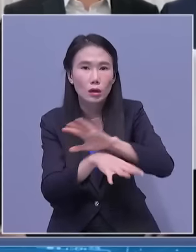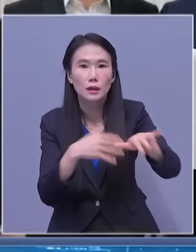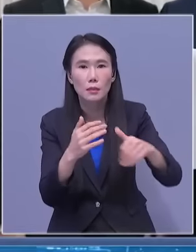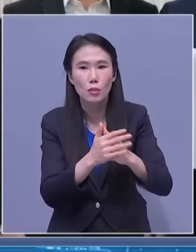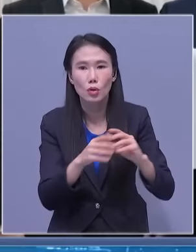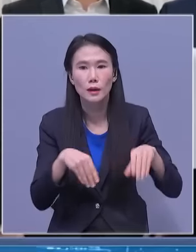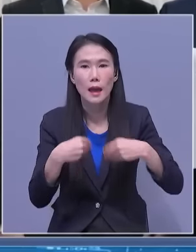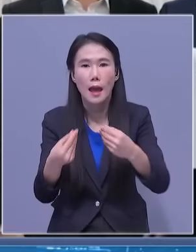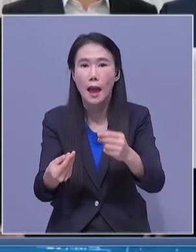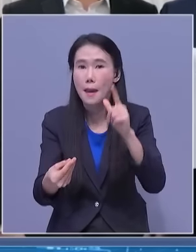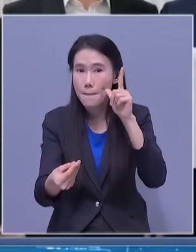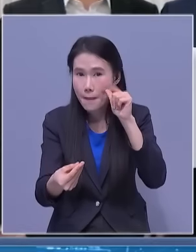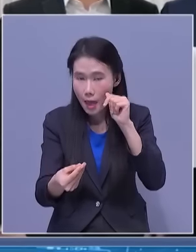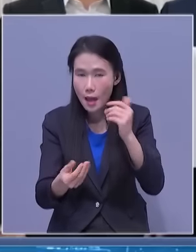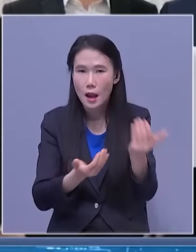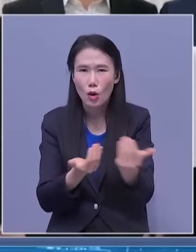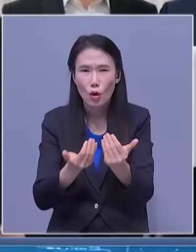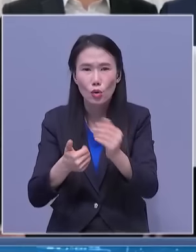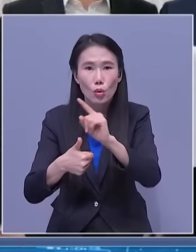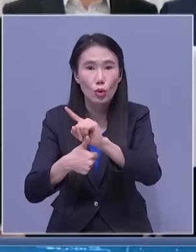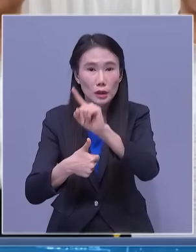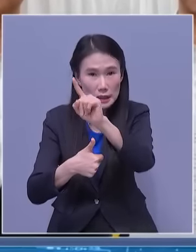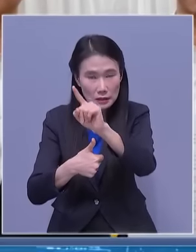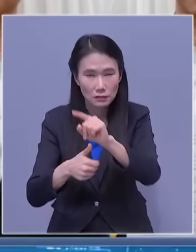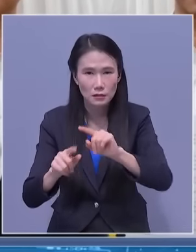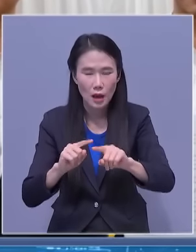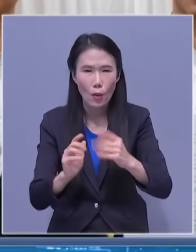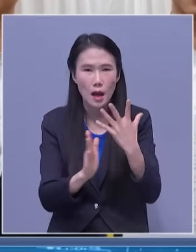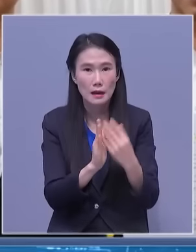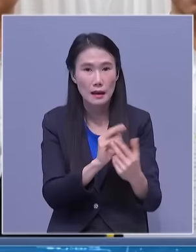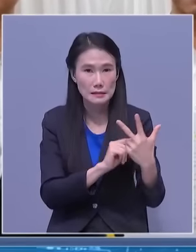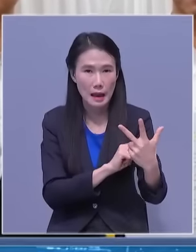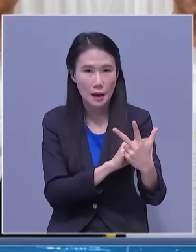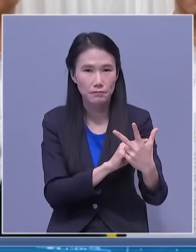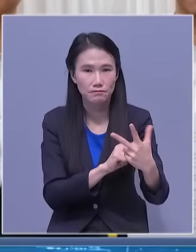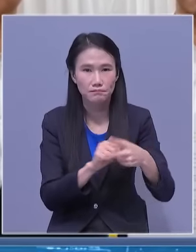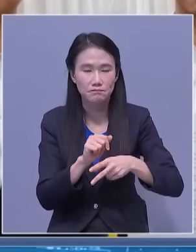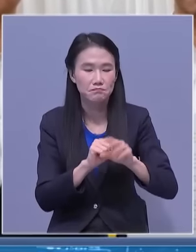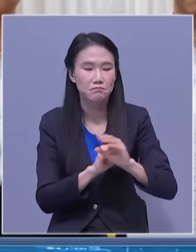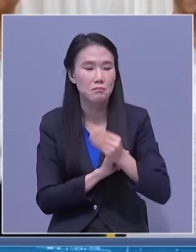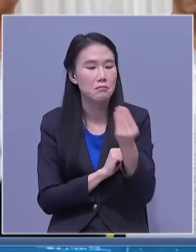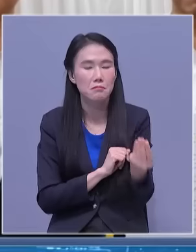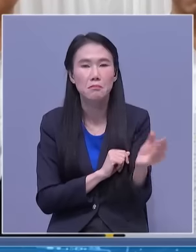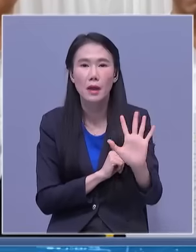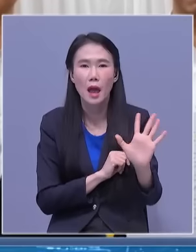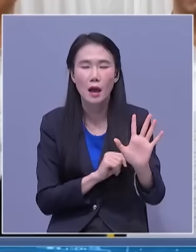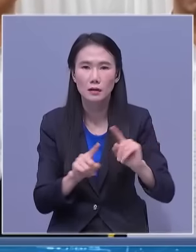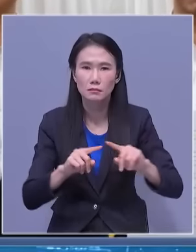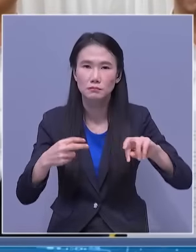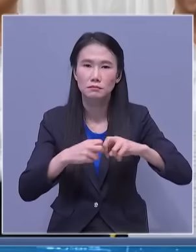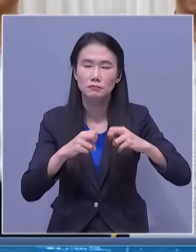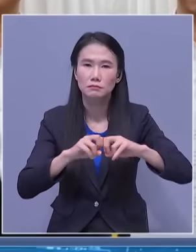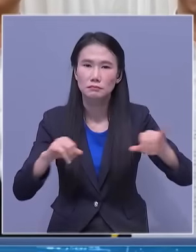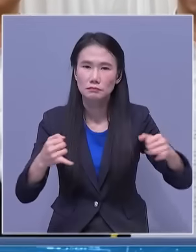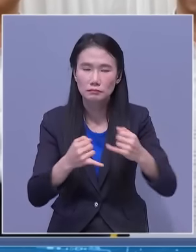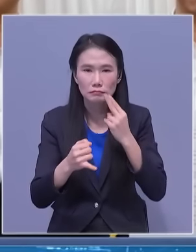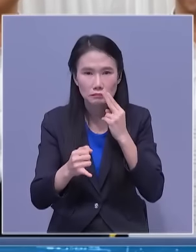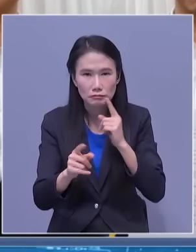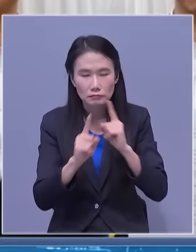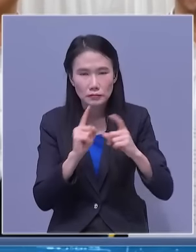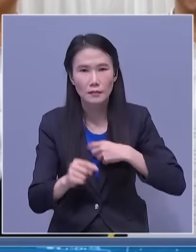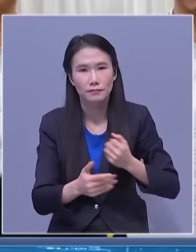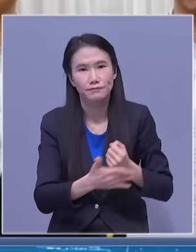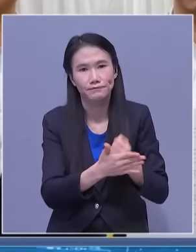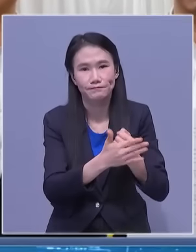ให้กับแม่และลูกคนโตเท่านั้นส่วนลูกอีก 3คนถูกตัดออกจากกองมรดกอะนะครับทำให้เกิดเรื่องวุ่นวายมีการเรียกร้อง